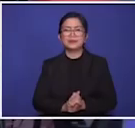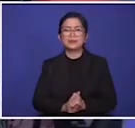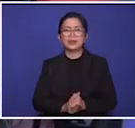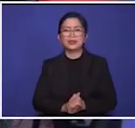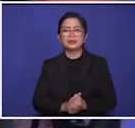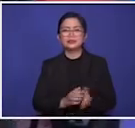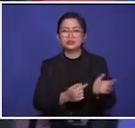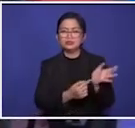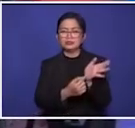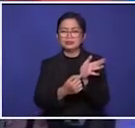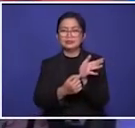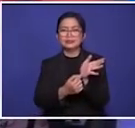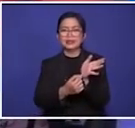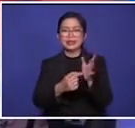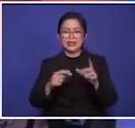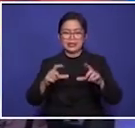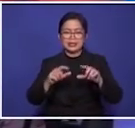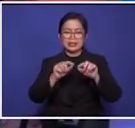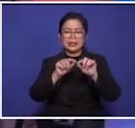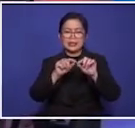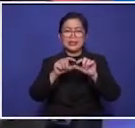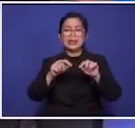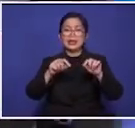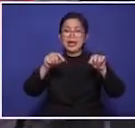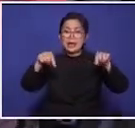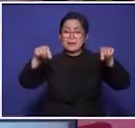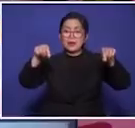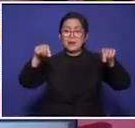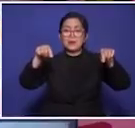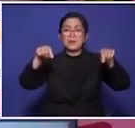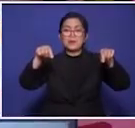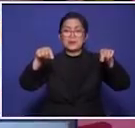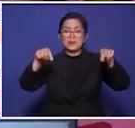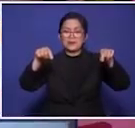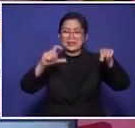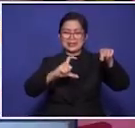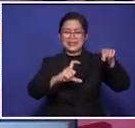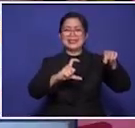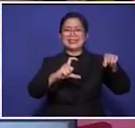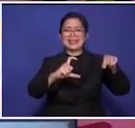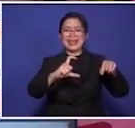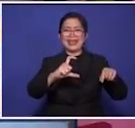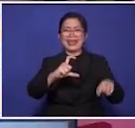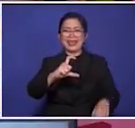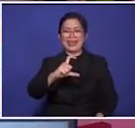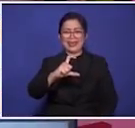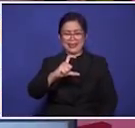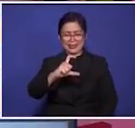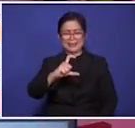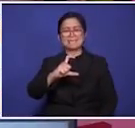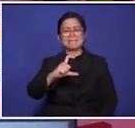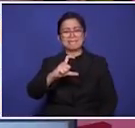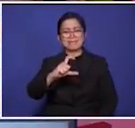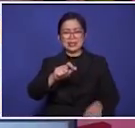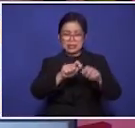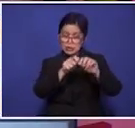bapak amplop C amplop C baik amplop c masih tersegel saya